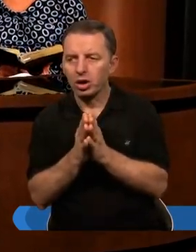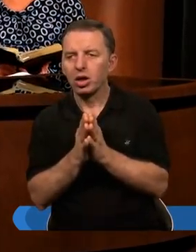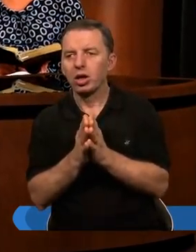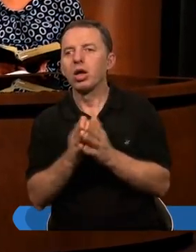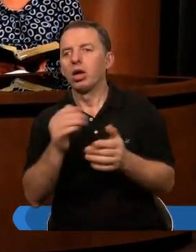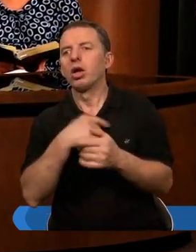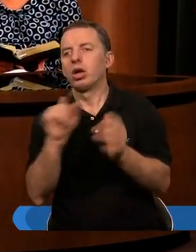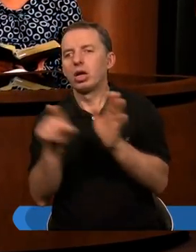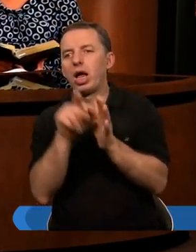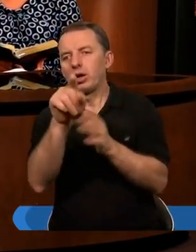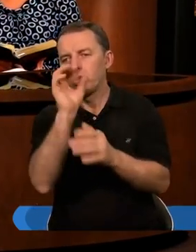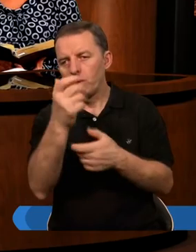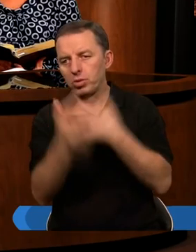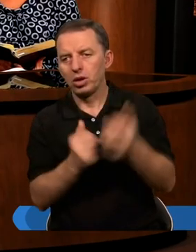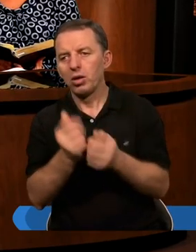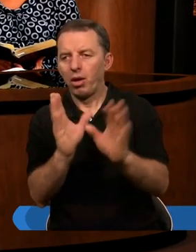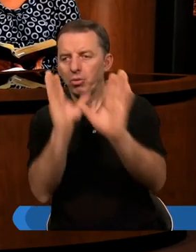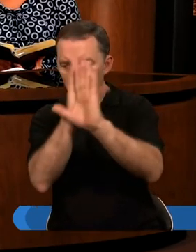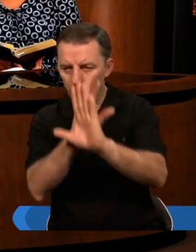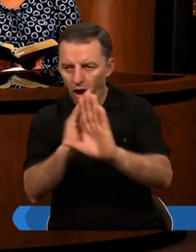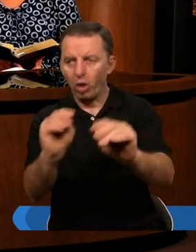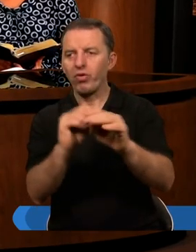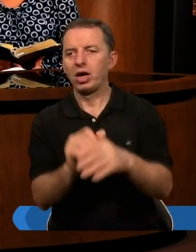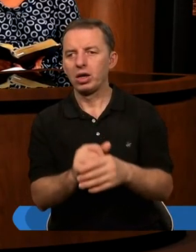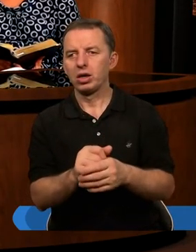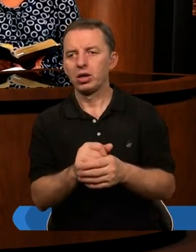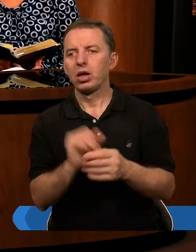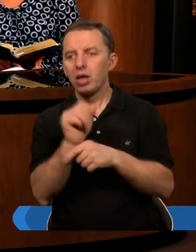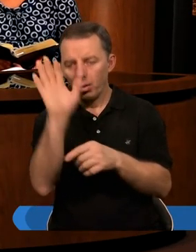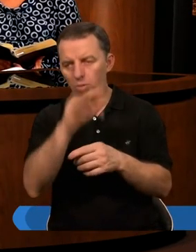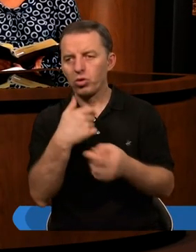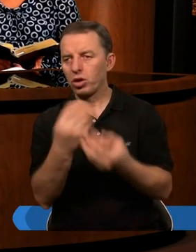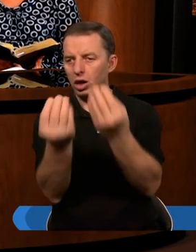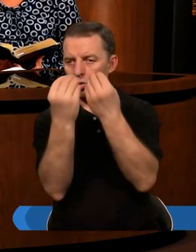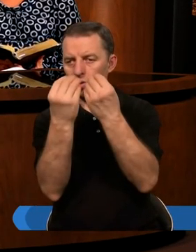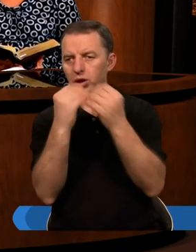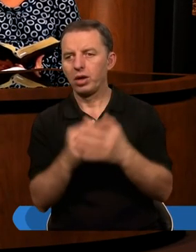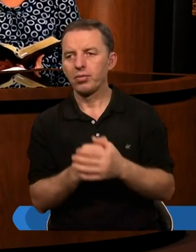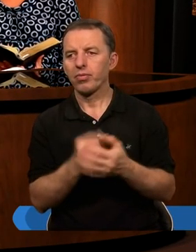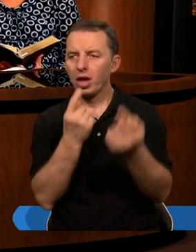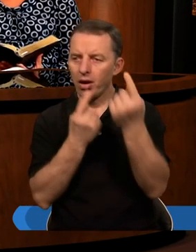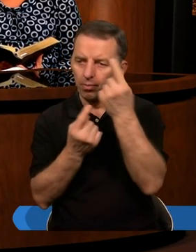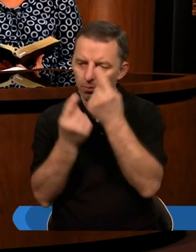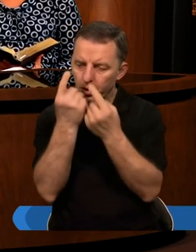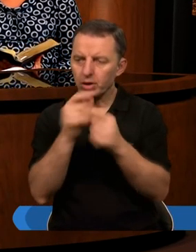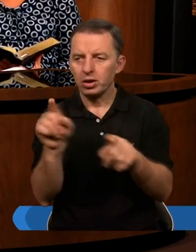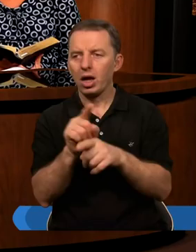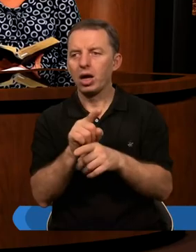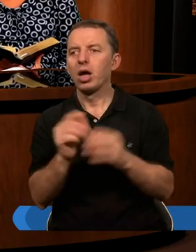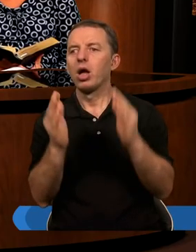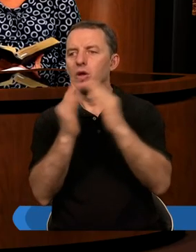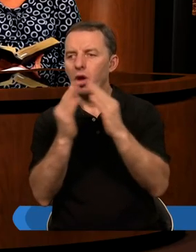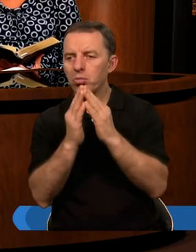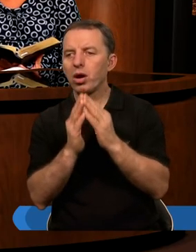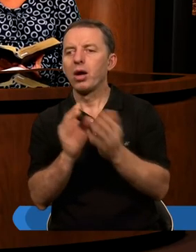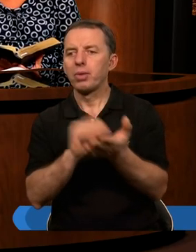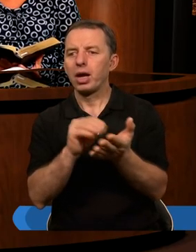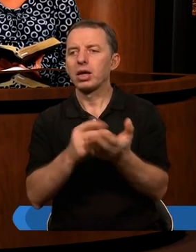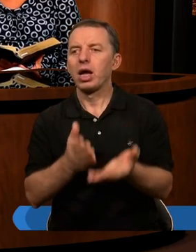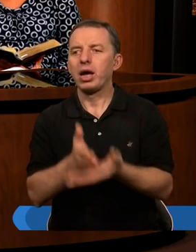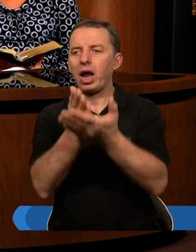mamy dobrze dla nich czynić, mamy ich szanować, tak jak Bóg nas uczy. Ja myślę, że to jest też tak, albo mówimy o praktycznych